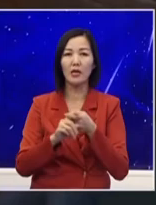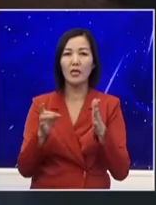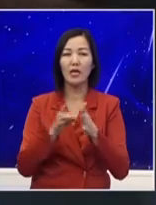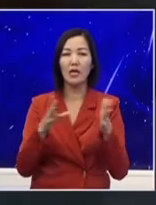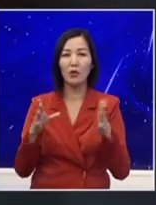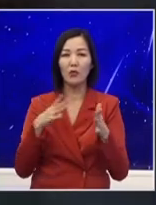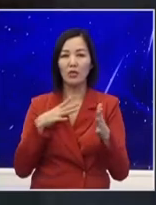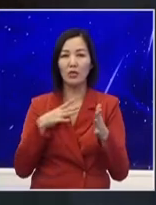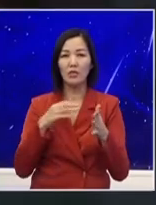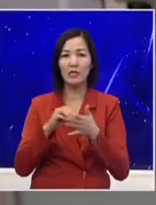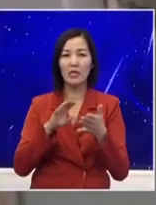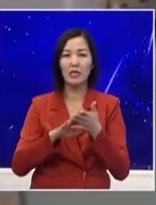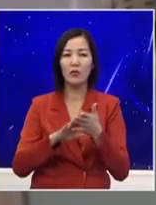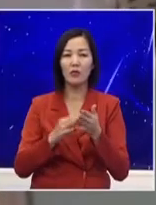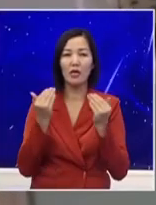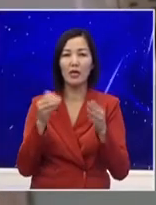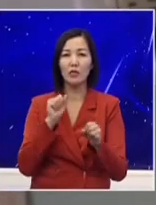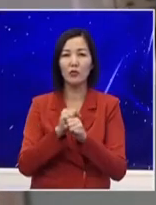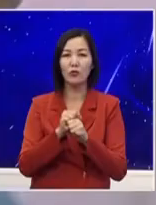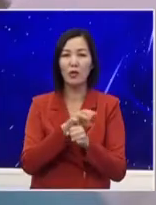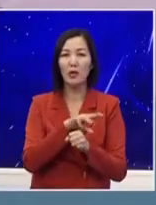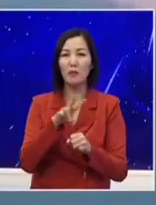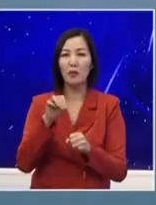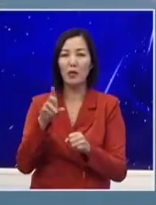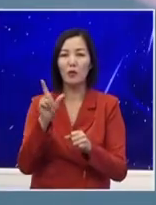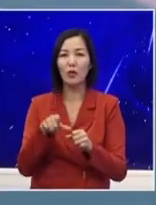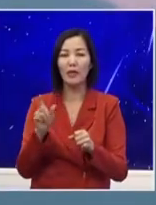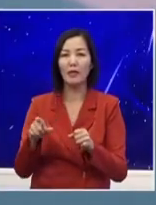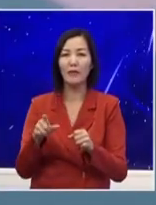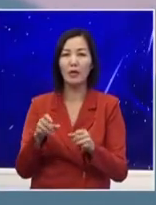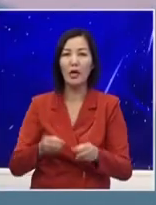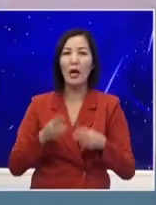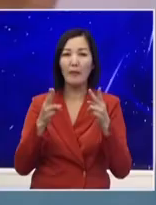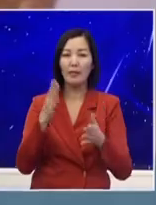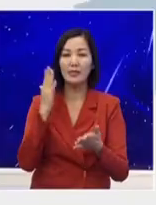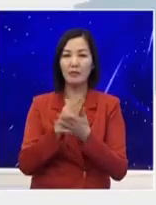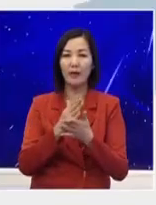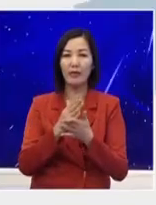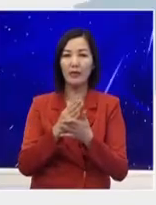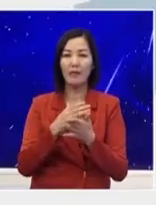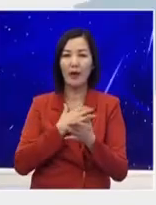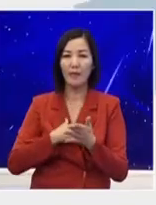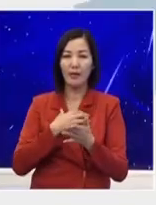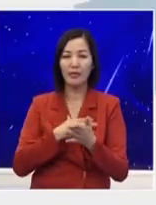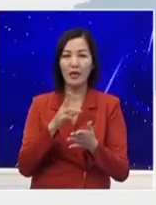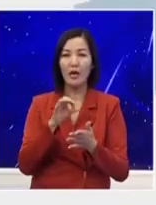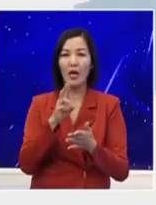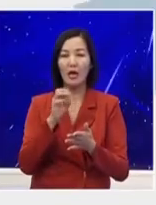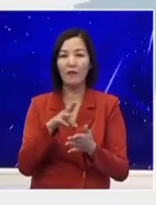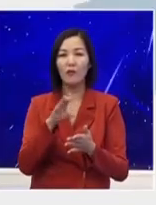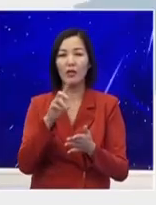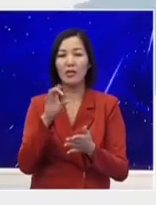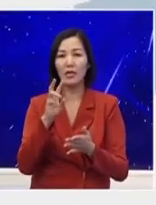тіркелуде. Сарапшылар жағдайды қолға алмаса, миллиондаған тұрғынның денсаулығына қауіп төніп тұр деп дабыл қағуда. Елде Калифорния, Техас